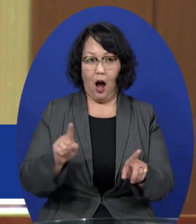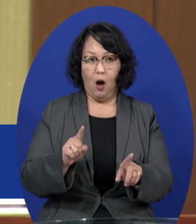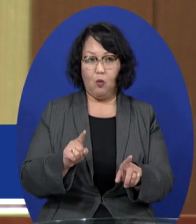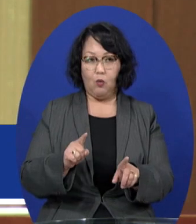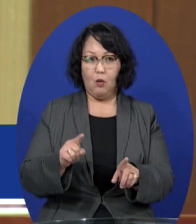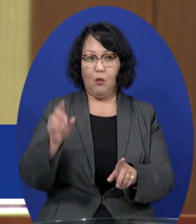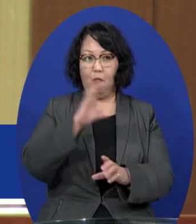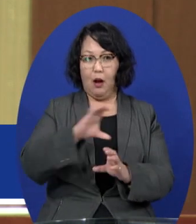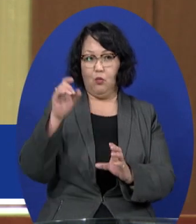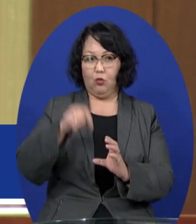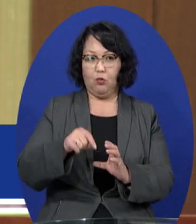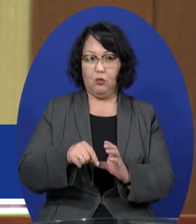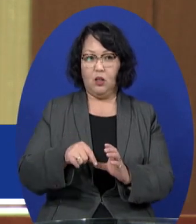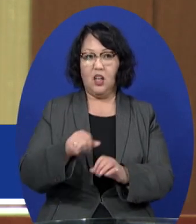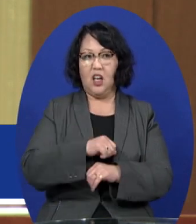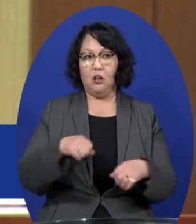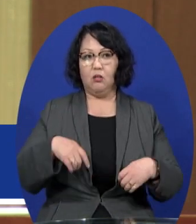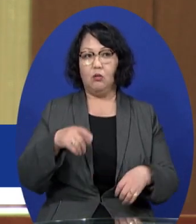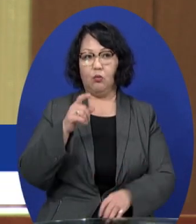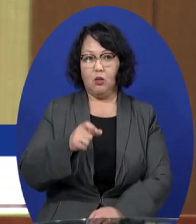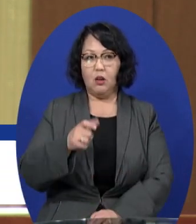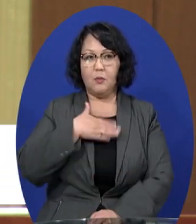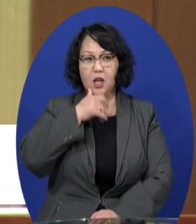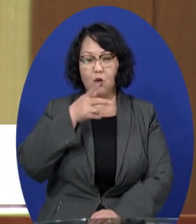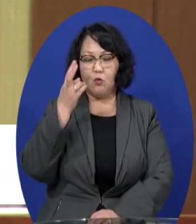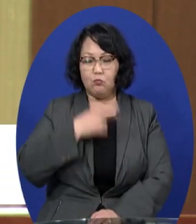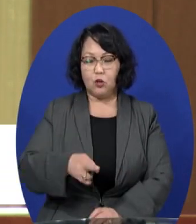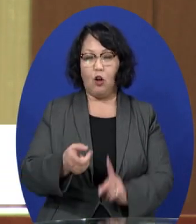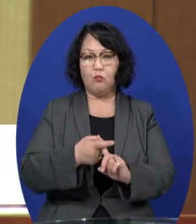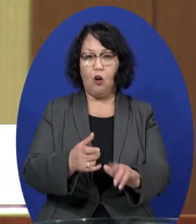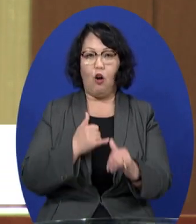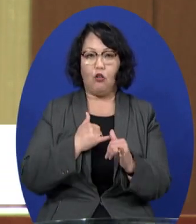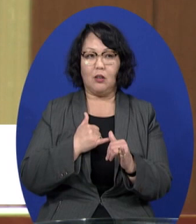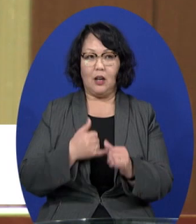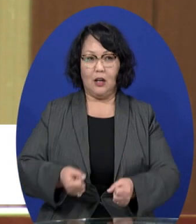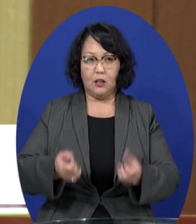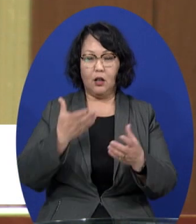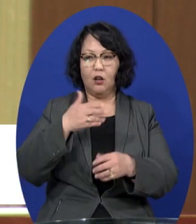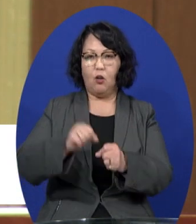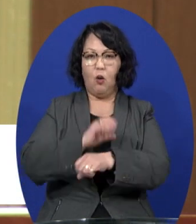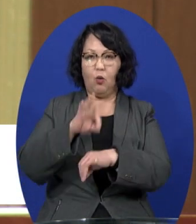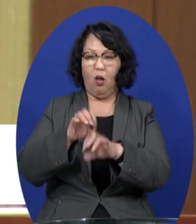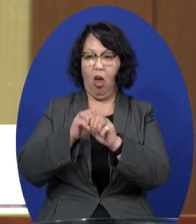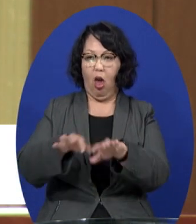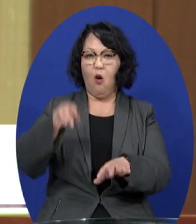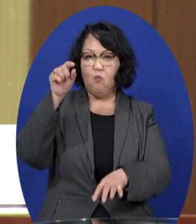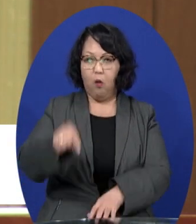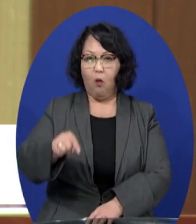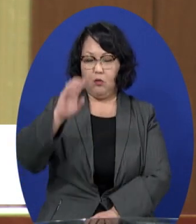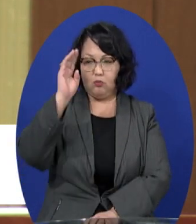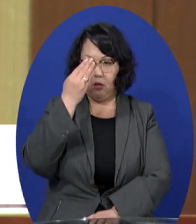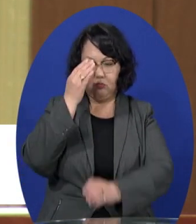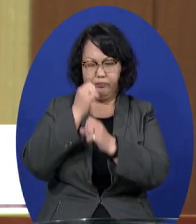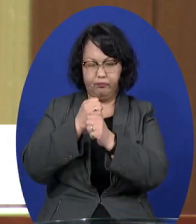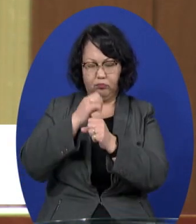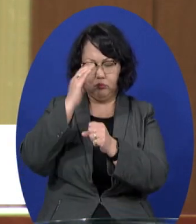хэрвээ эргэн итгээд эрүүл мэндийн одоо ямар нэгэн хохирол үүссэн одоо өвчин нотлогдсон тийм ээ эргээгээд болцшгүй